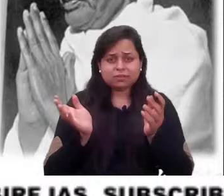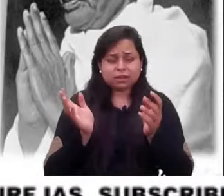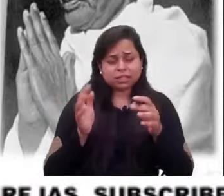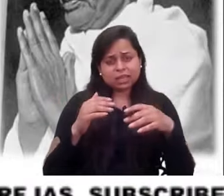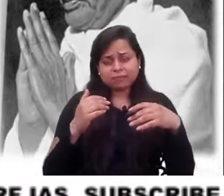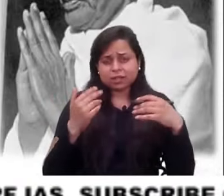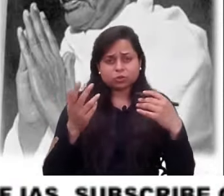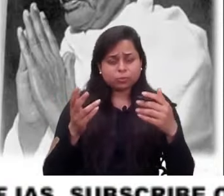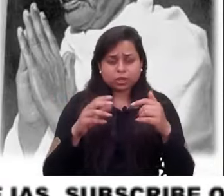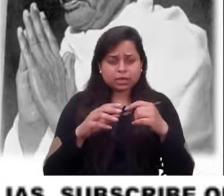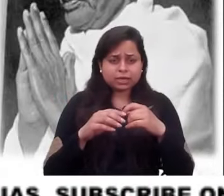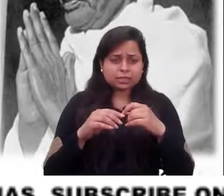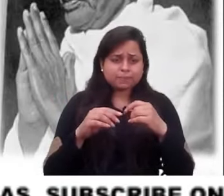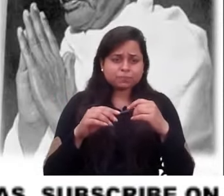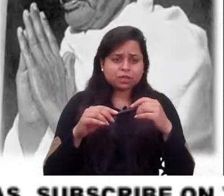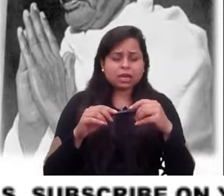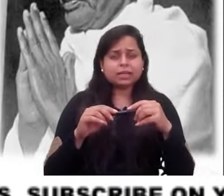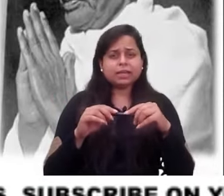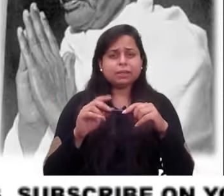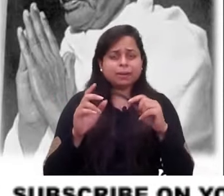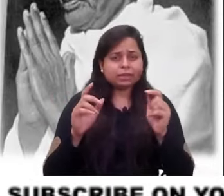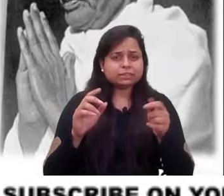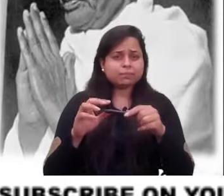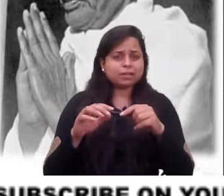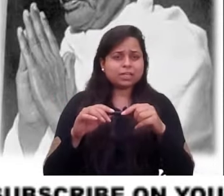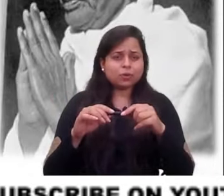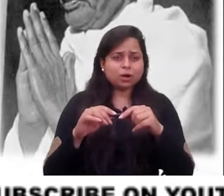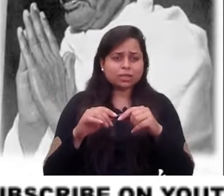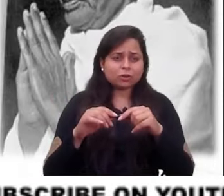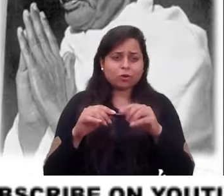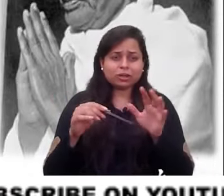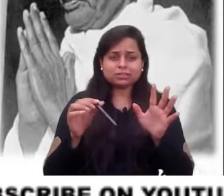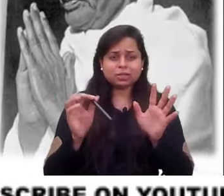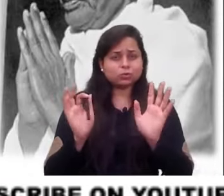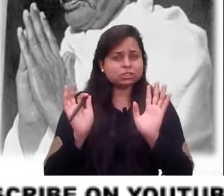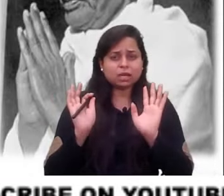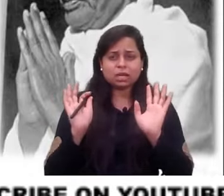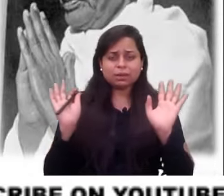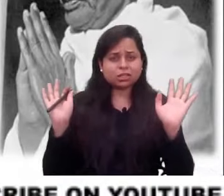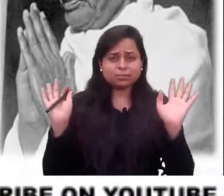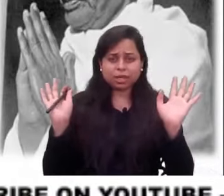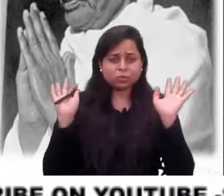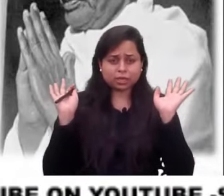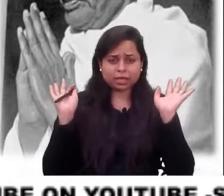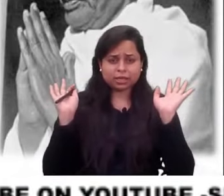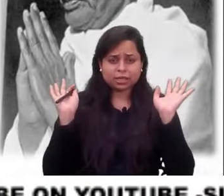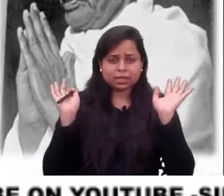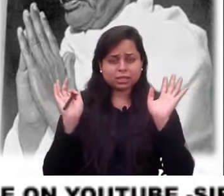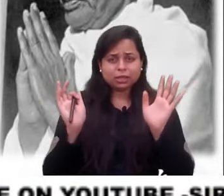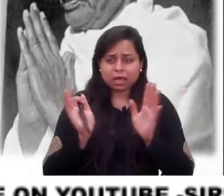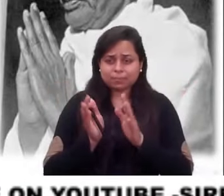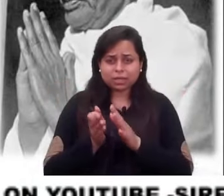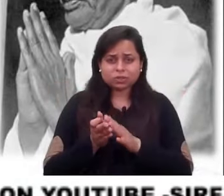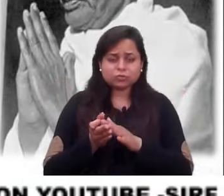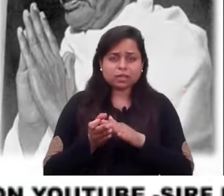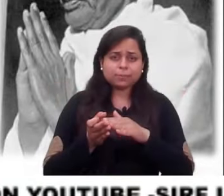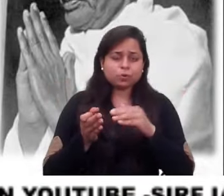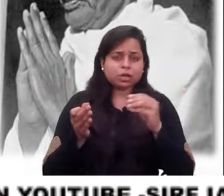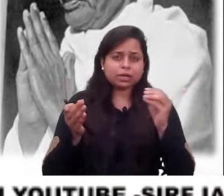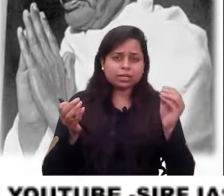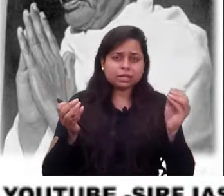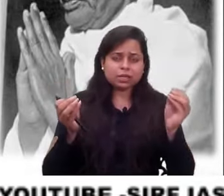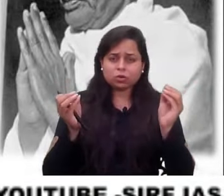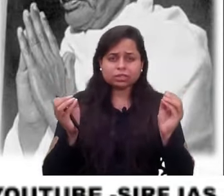वादा किया कि कांग्रेस ने इस बारे में अपना